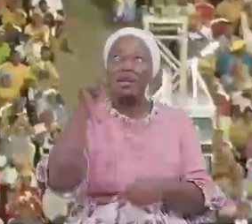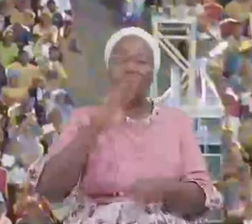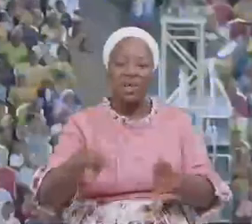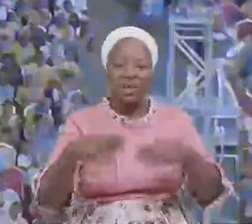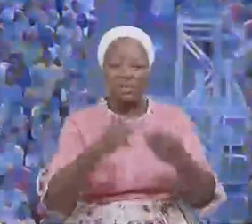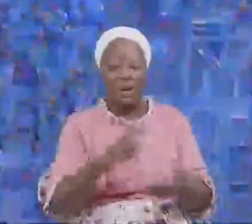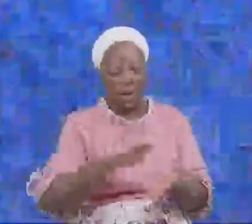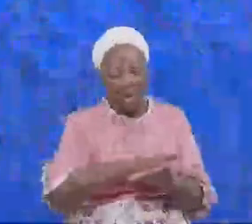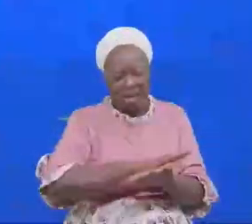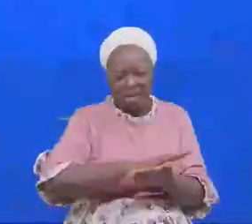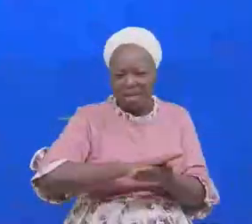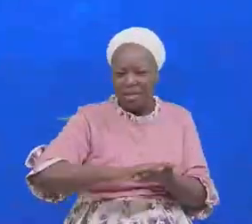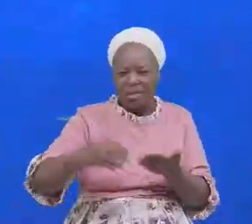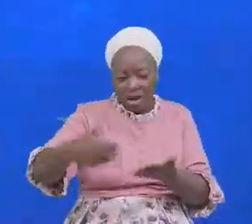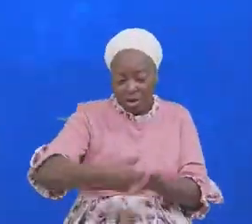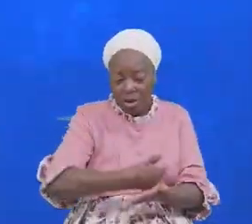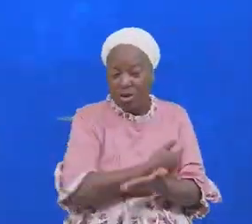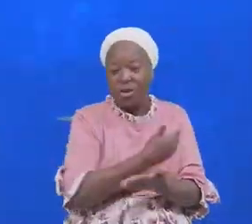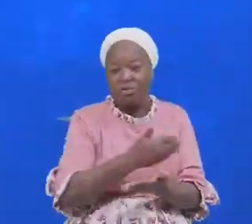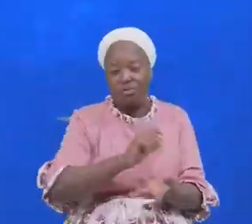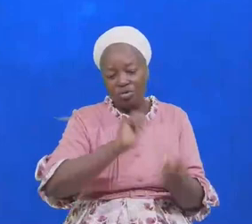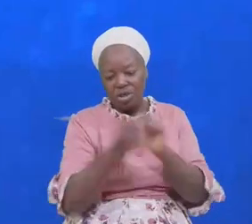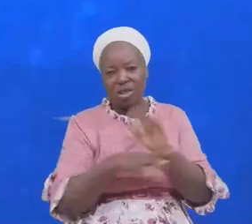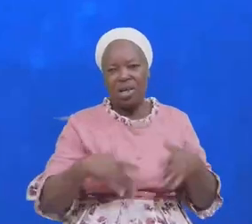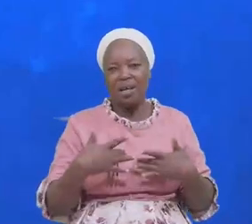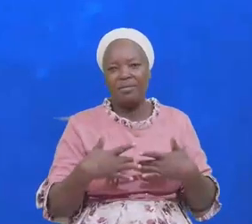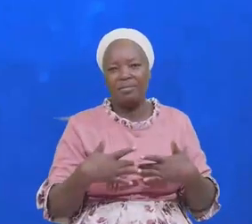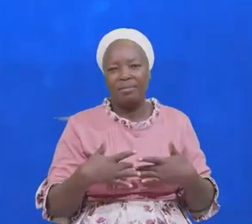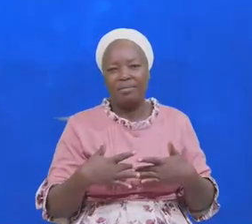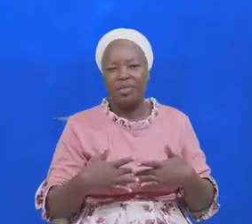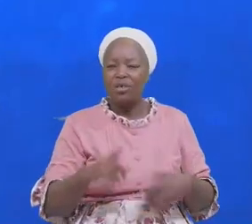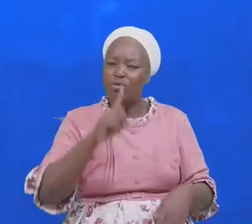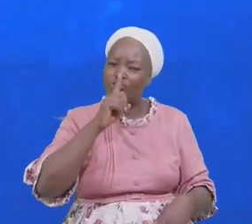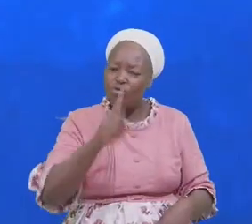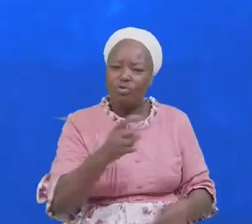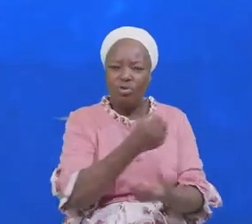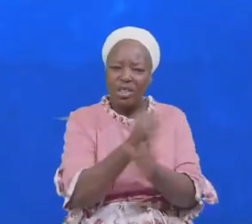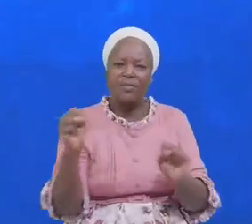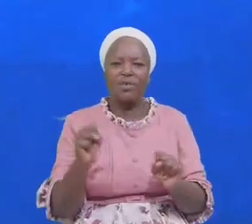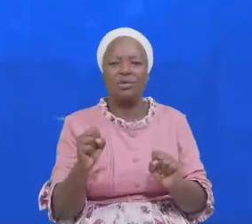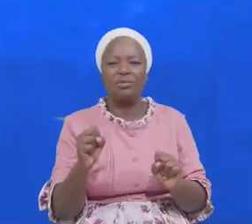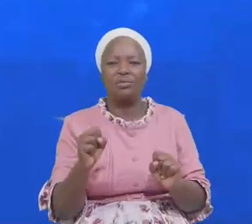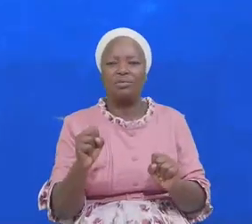Et te donnera une vie nouvelle transformée. Vrai salut.